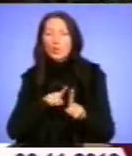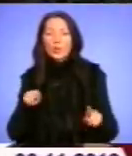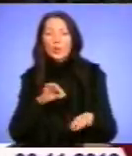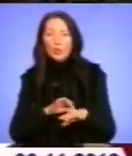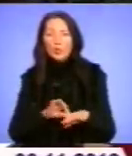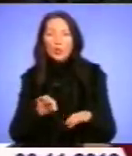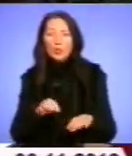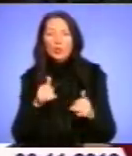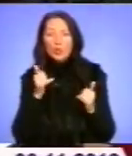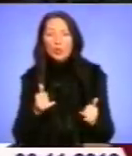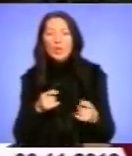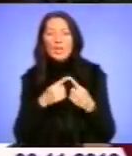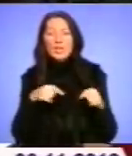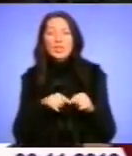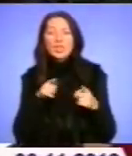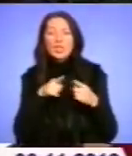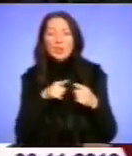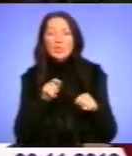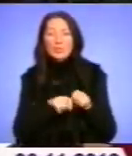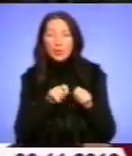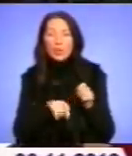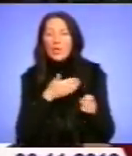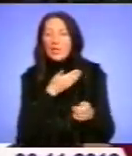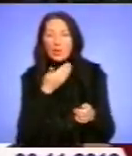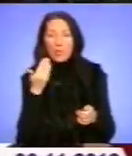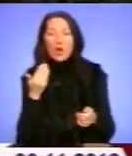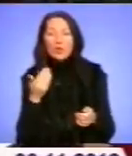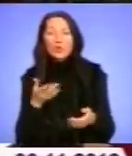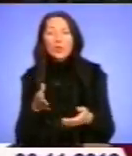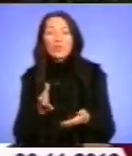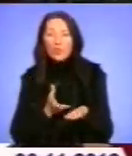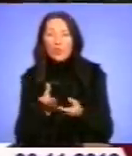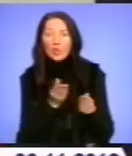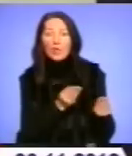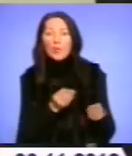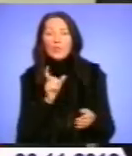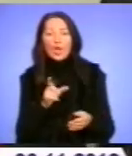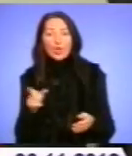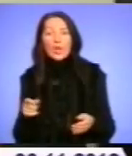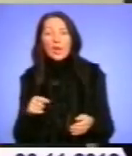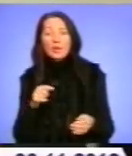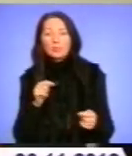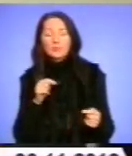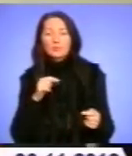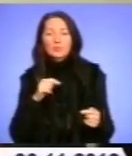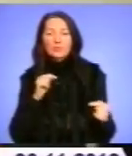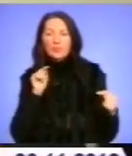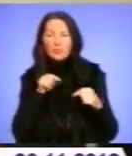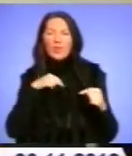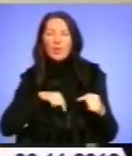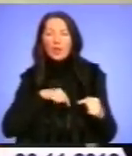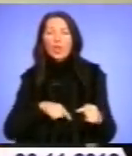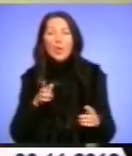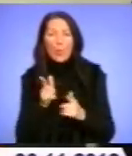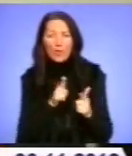сьогодні дільничні інспектори не мають достатніх повноважень для впливу на людей аморальної поведінки. Раніше був вплив дільничого на, як